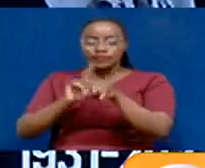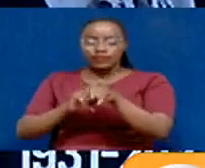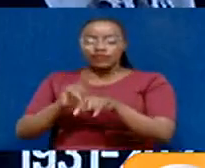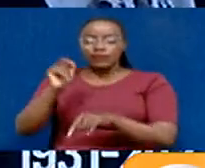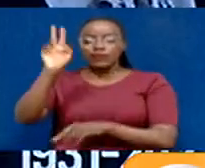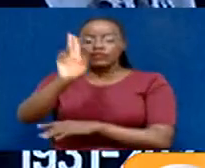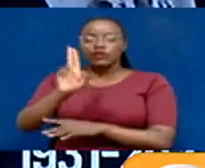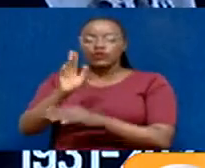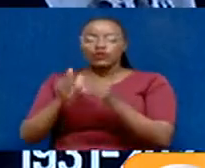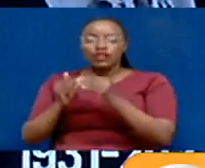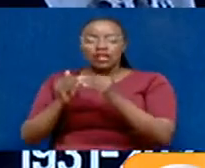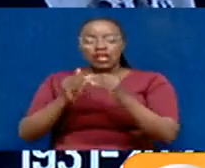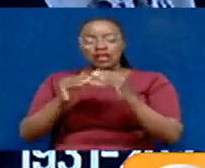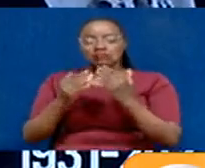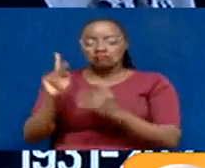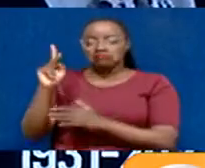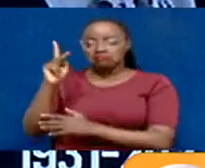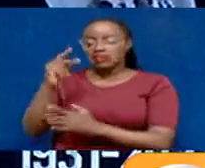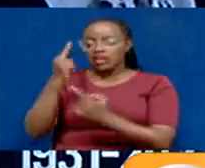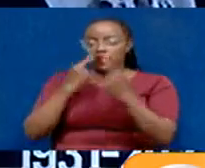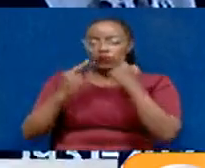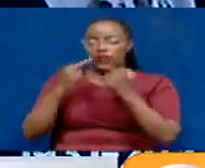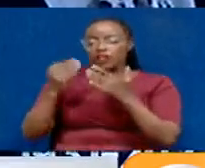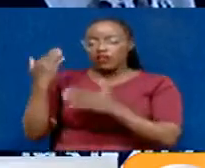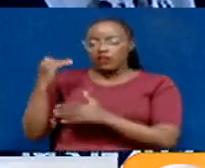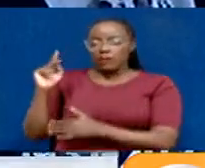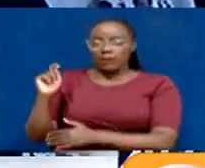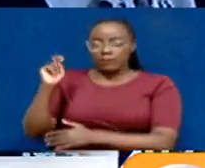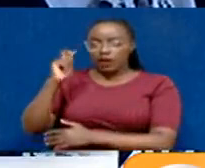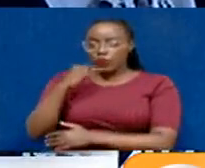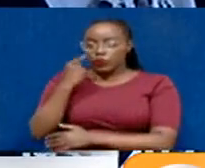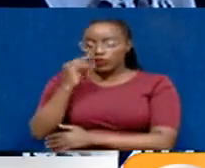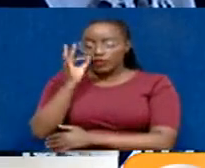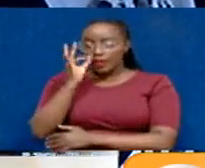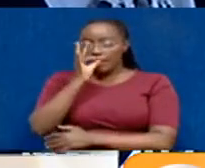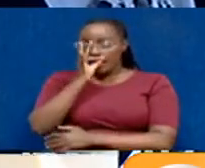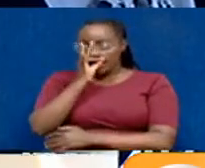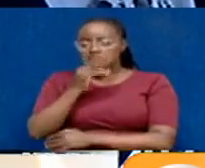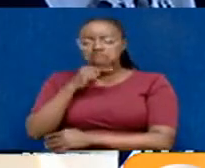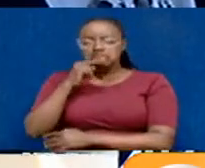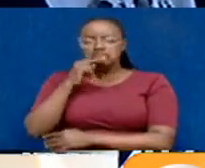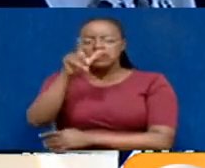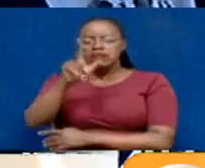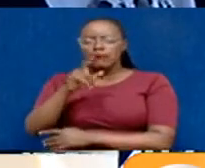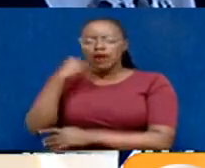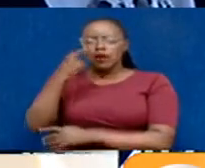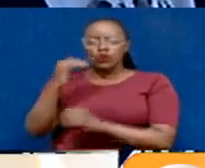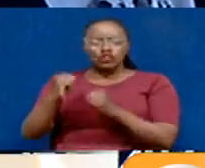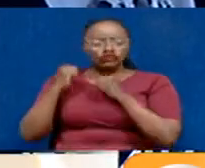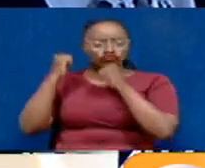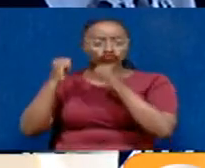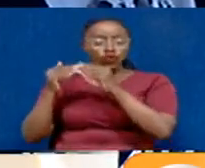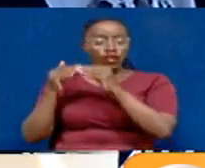Rais Uhuru Kenyatta aliongoza taifa kumwomboleza mtangulizi wake, Rais mstaafu Mwai Kibaki, huku akimtaja kama kiongozi